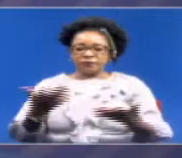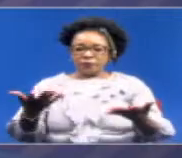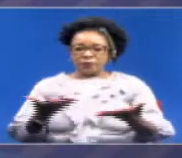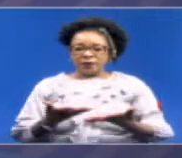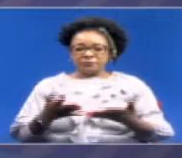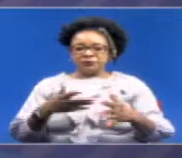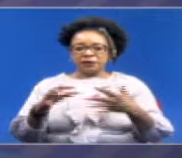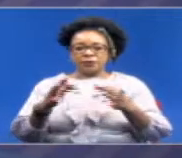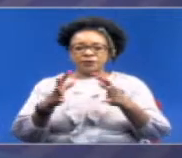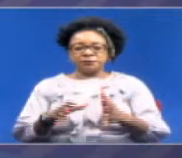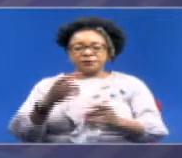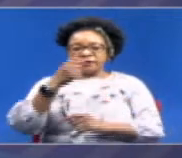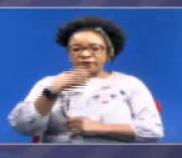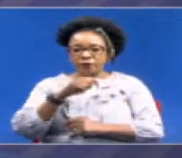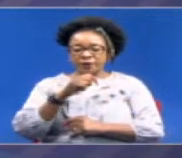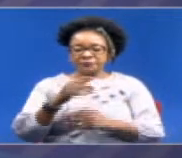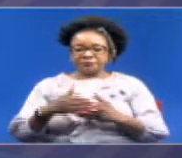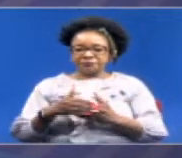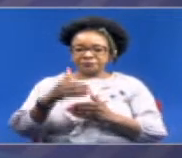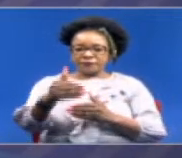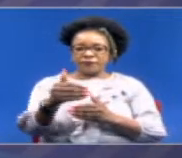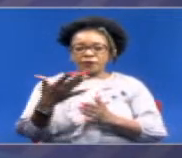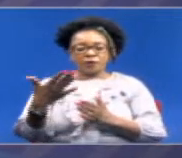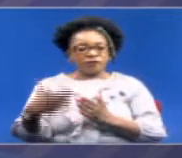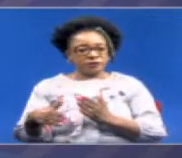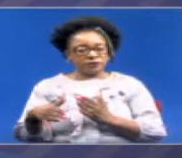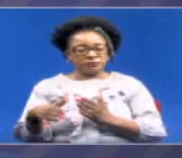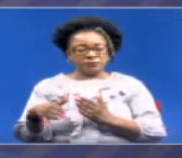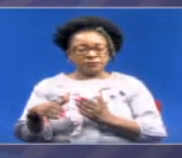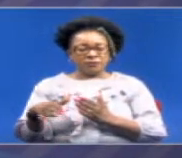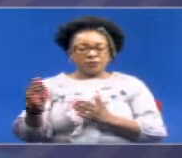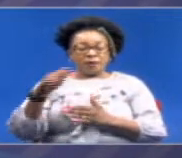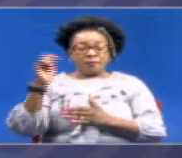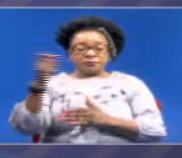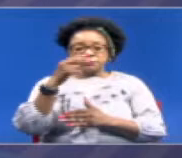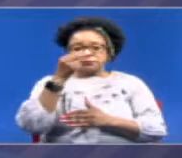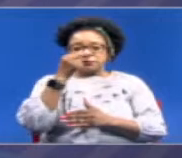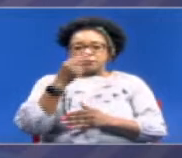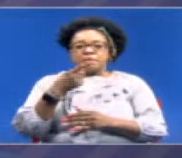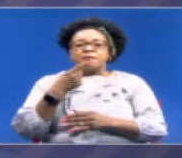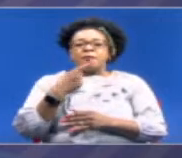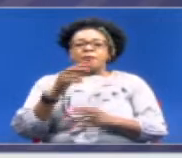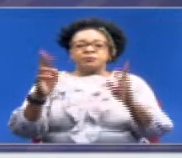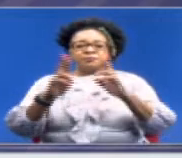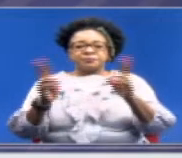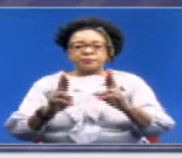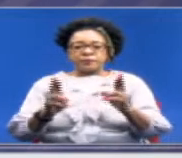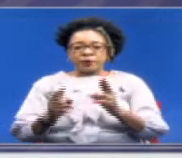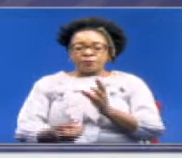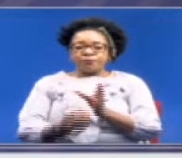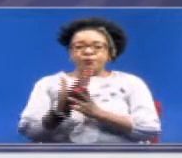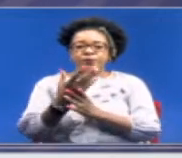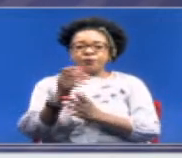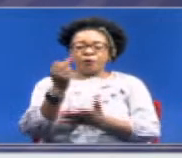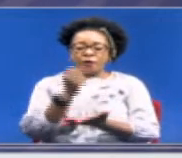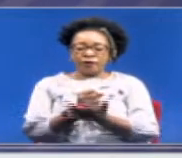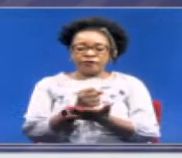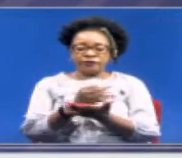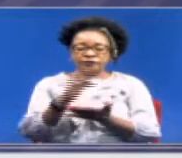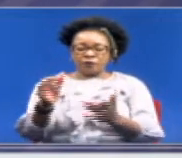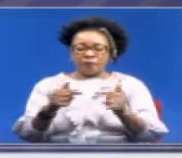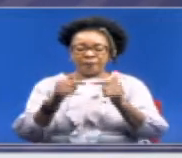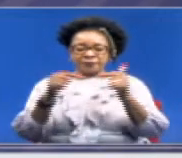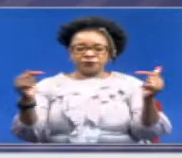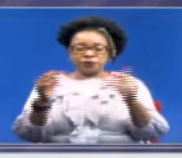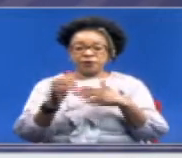Rais Ruto andamana nasi hadi tamati. Rais William Ruto amesema yuko tayari kufanikisha uundwaji wa ofisi ya kiongozi wa upinzani nchini,